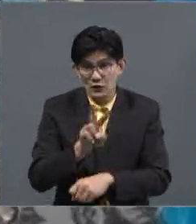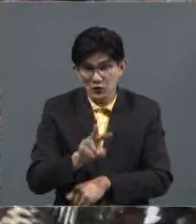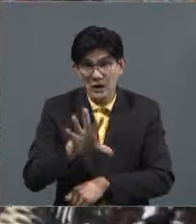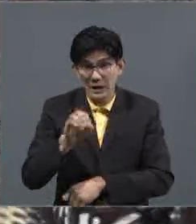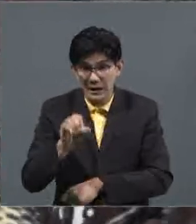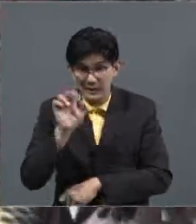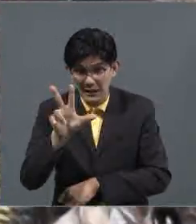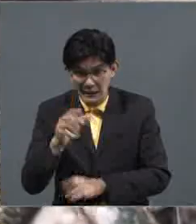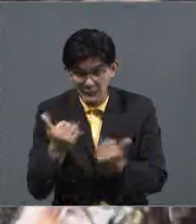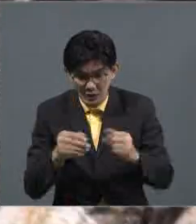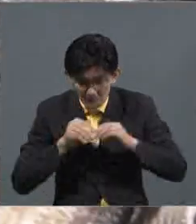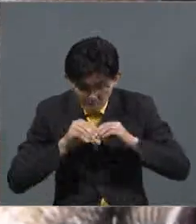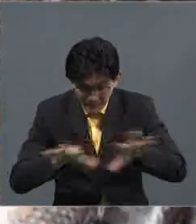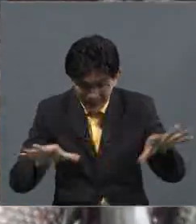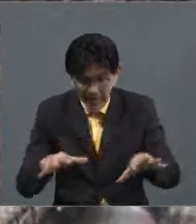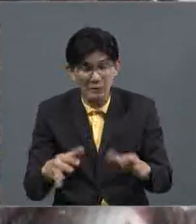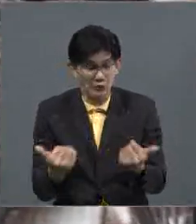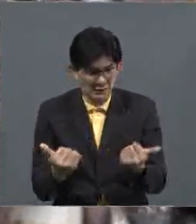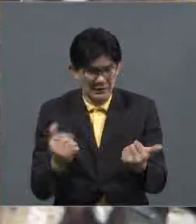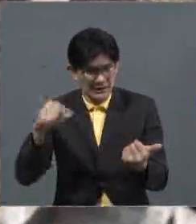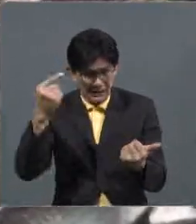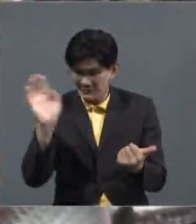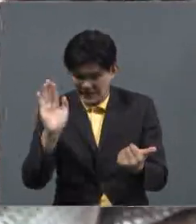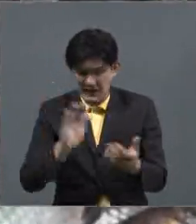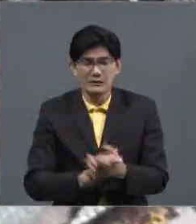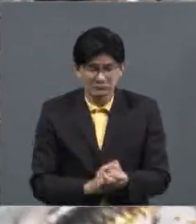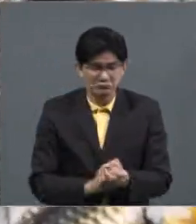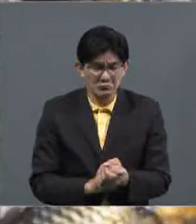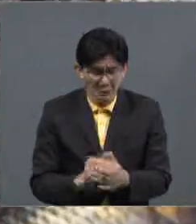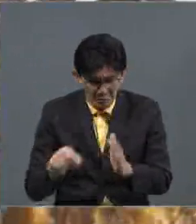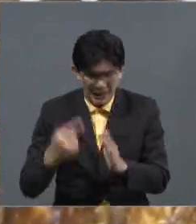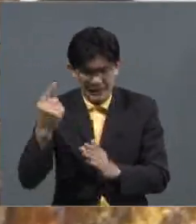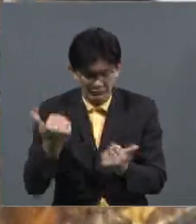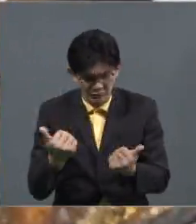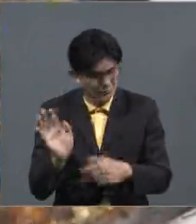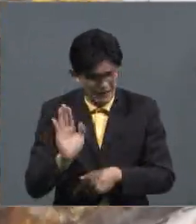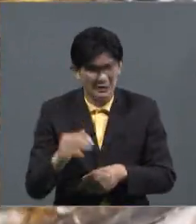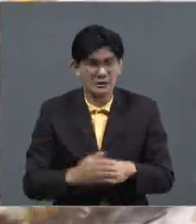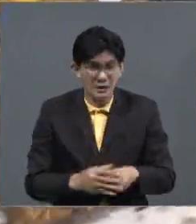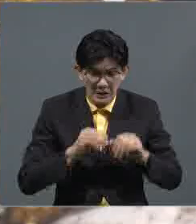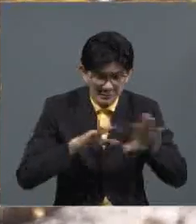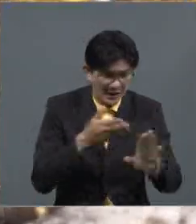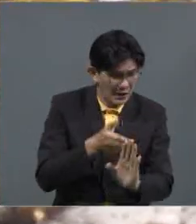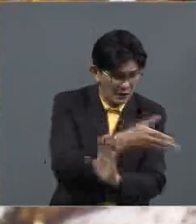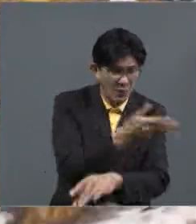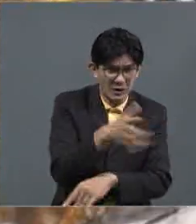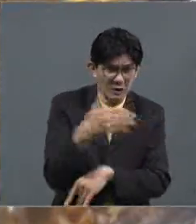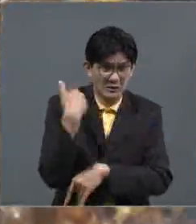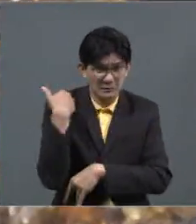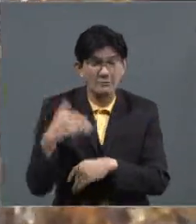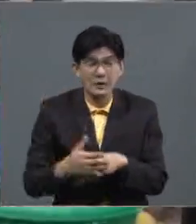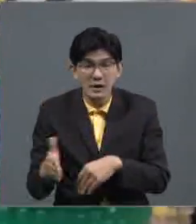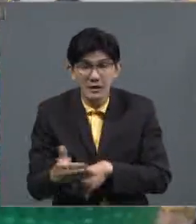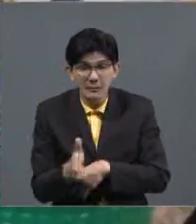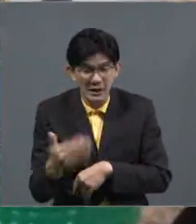แล้วมันมาระบาดเนี่ยจริงๆไม่ใช่เพิ่งระบาดปี67ไม่ใช่เพิ่งระบาดปีนี้14ปีต่อมานะมันระบาดก่อนหน้านี้แล้วกรมประมงเนี่